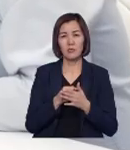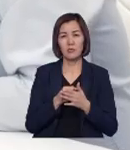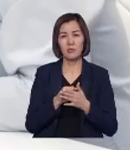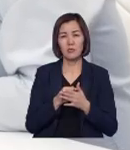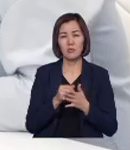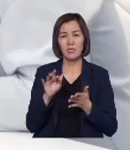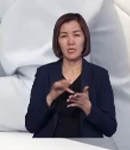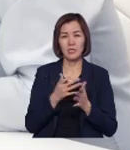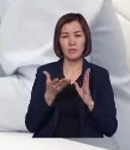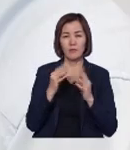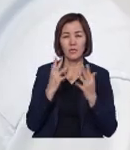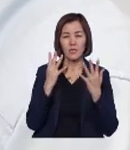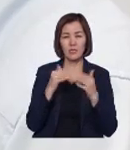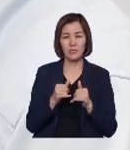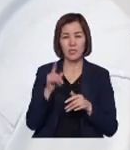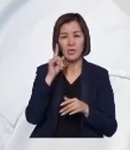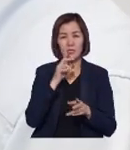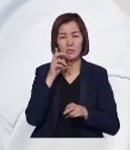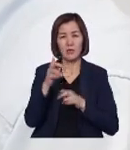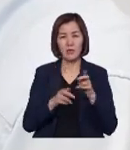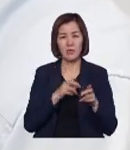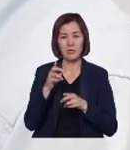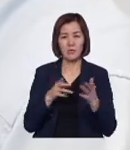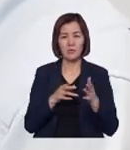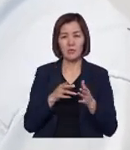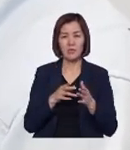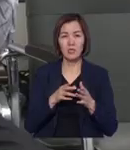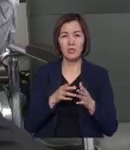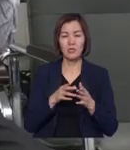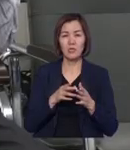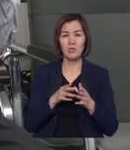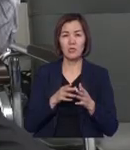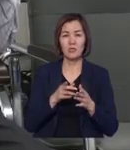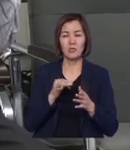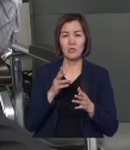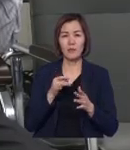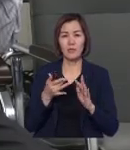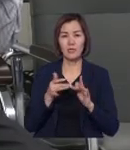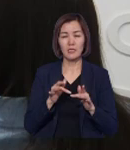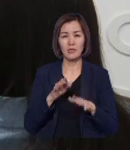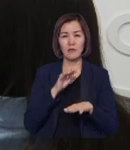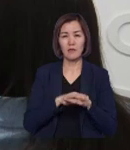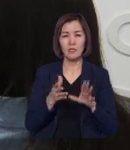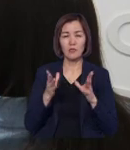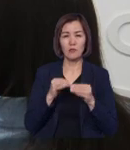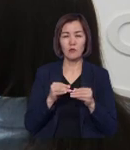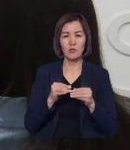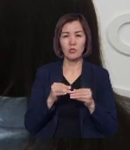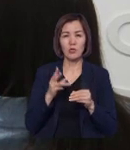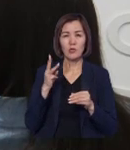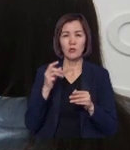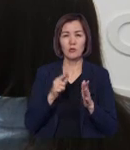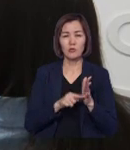Космониторинг есептік кезеңінде Қазақстан ғарыш сапары акционерлік қауіптастығы геопорталының директері бойынша облыс аумағында